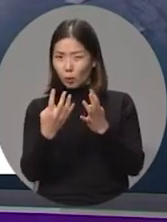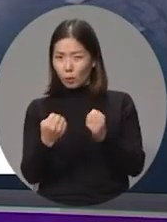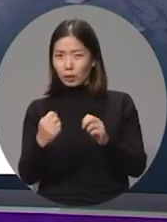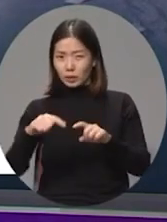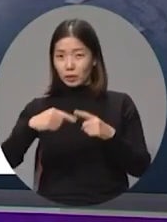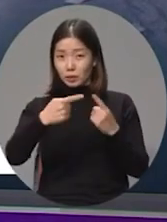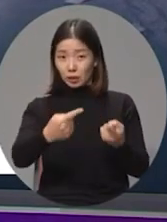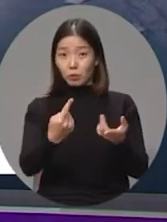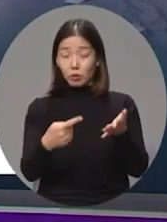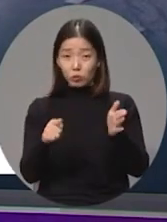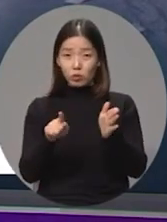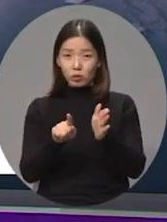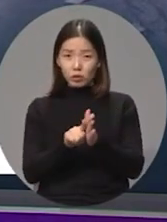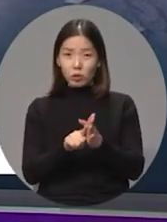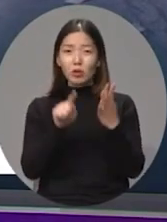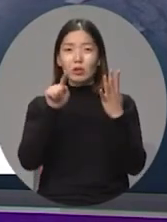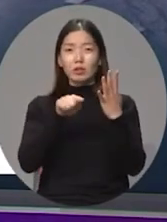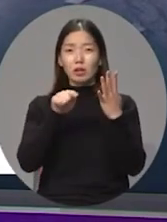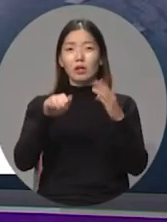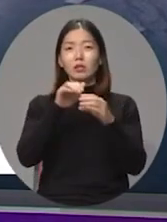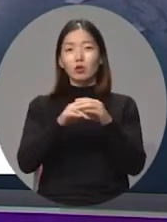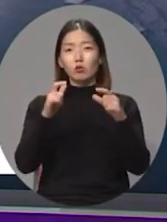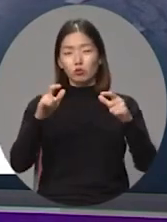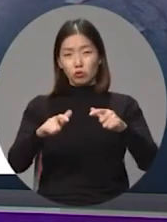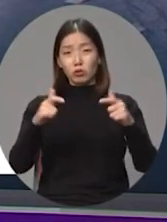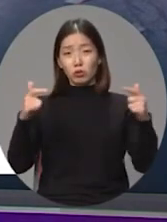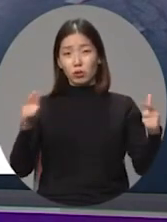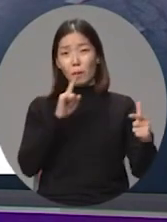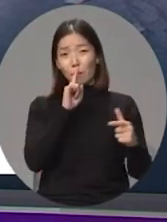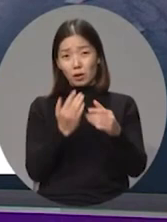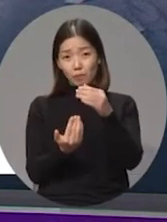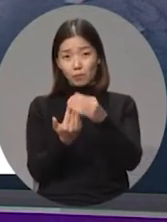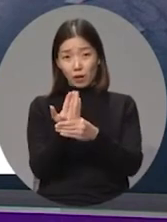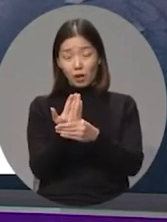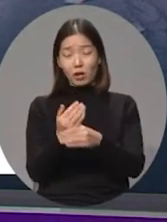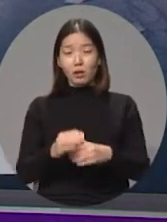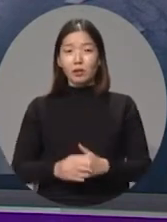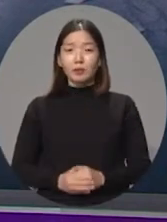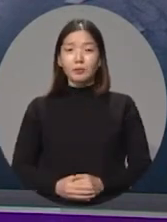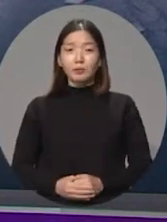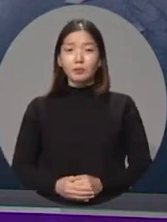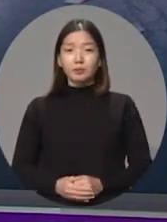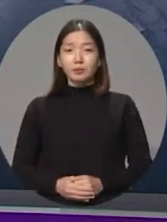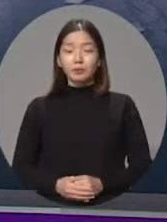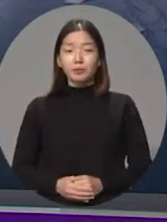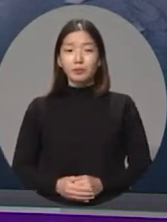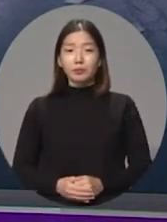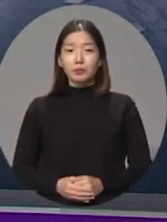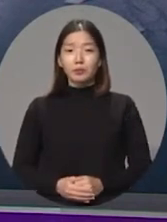많이 진출할 수 있도록 4인 선거구를 늘려야 한다는 목소리가 나옵니다. 김하영 기자입니다.